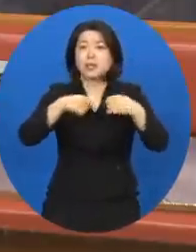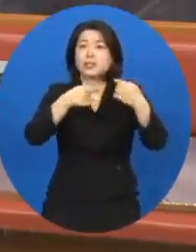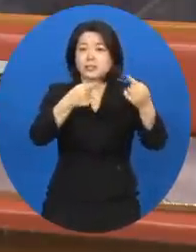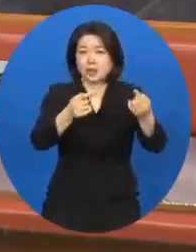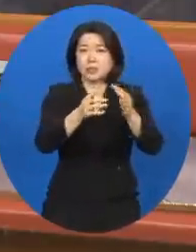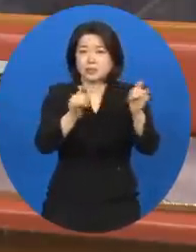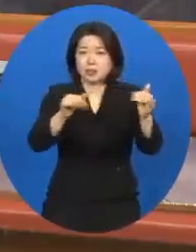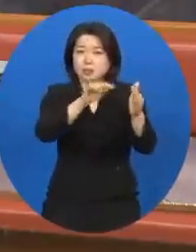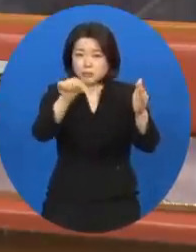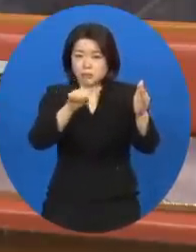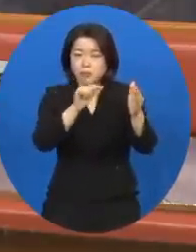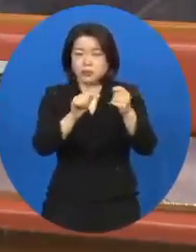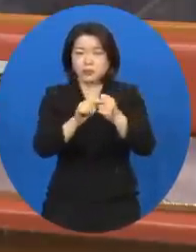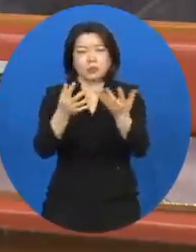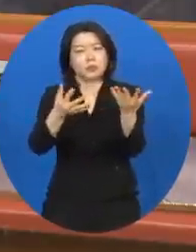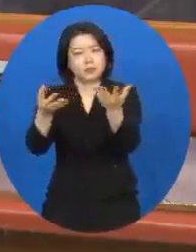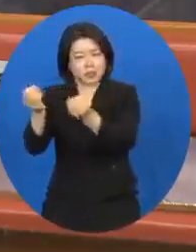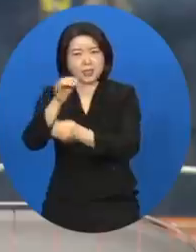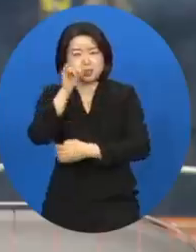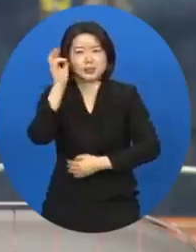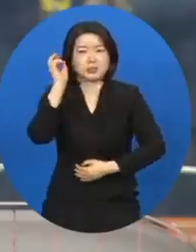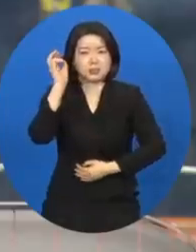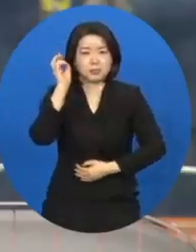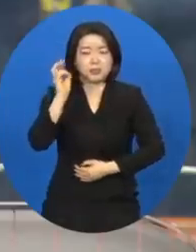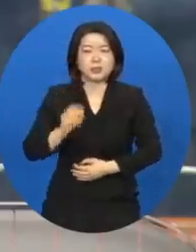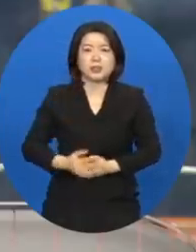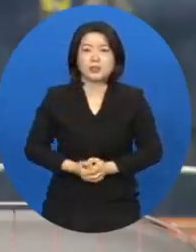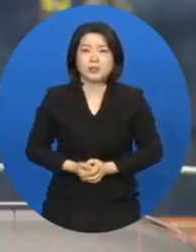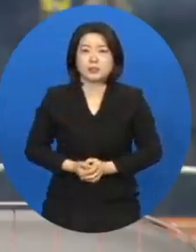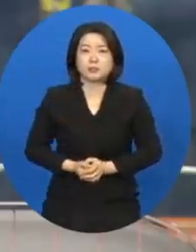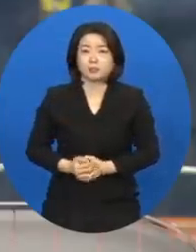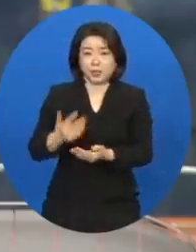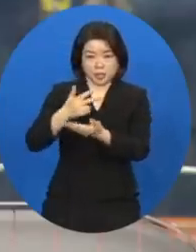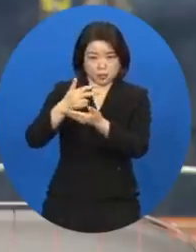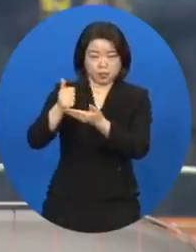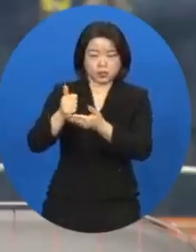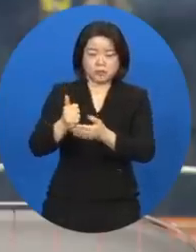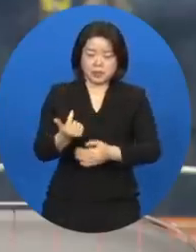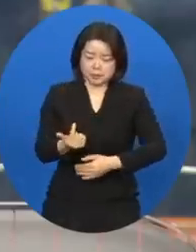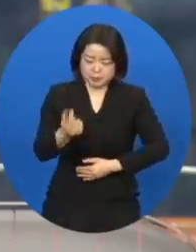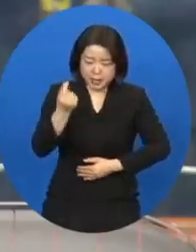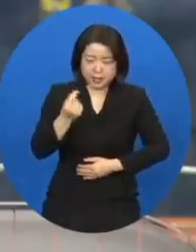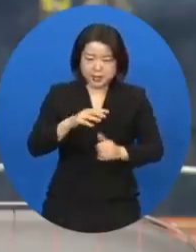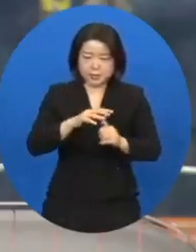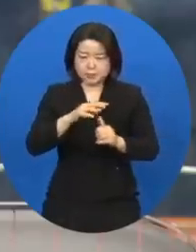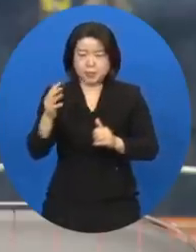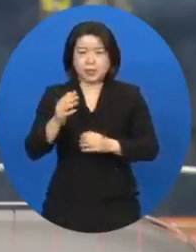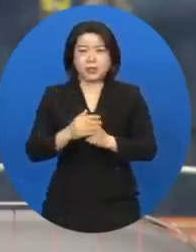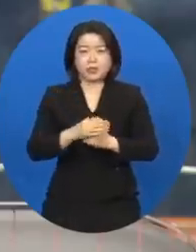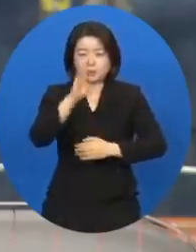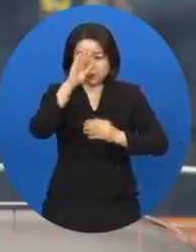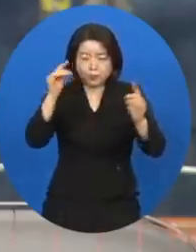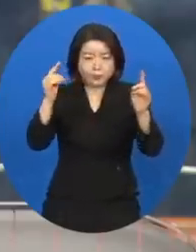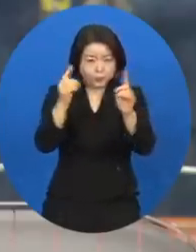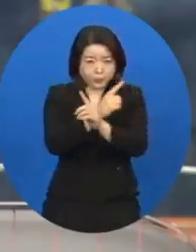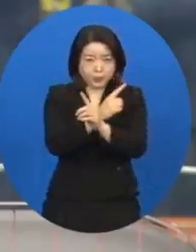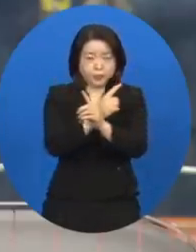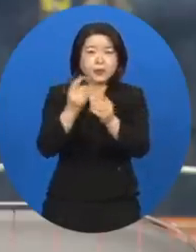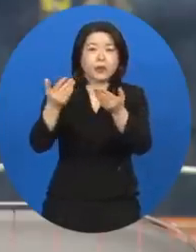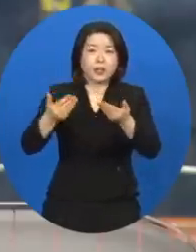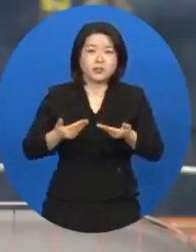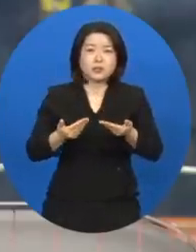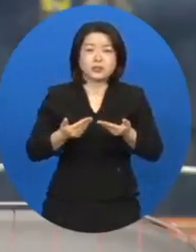중에도 그러리라고 생각이 듭니다. 주께서 속히 회복시켜 주시기를, 치료해 주시기를